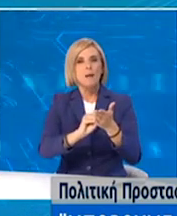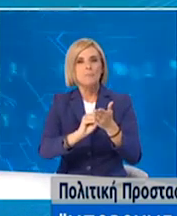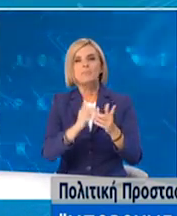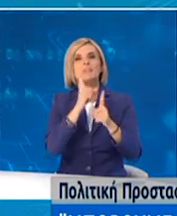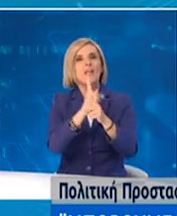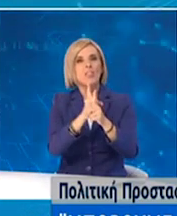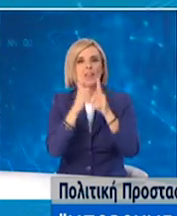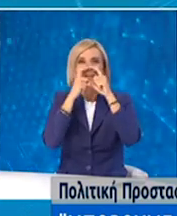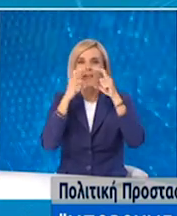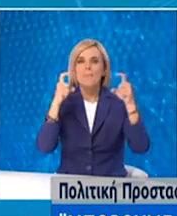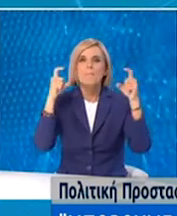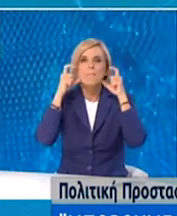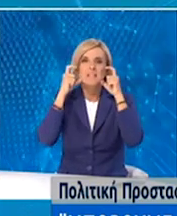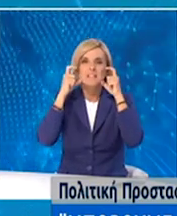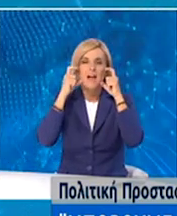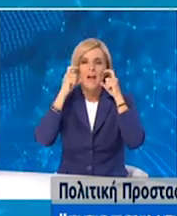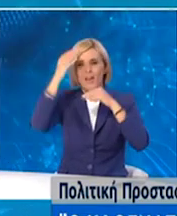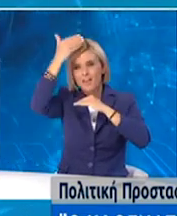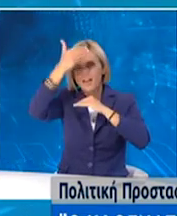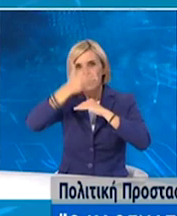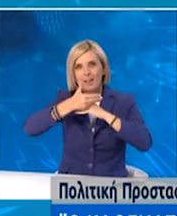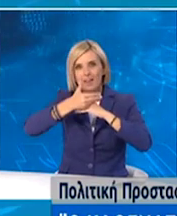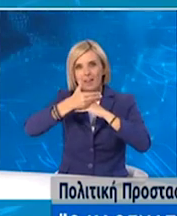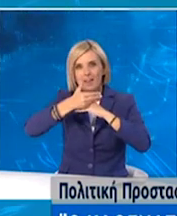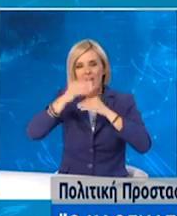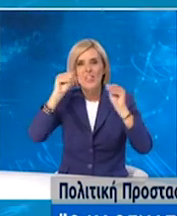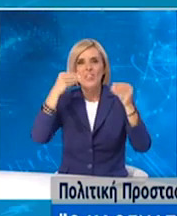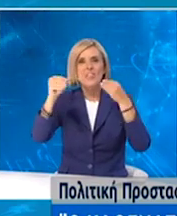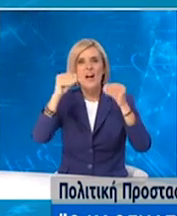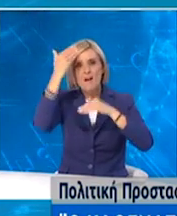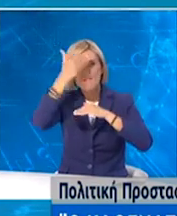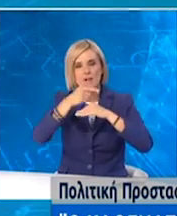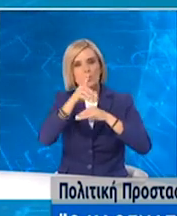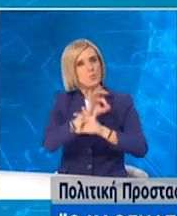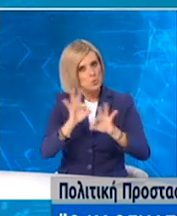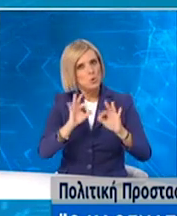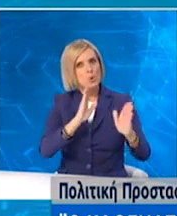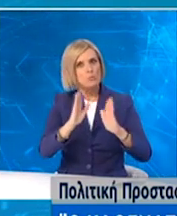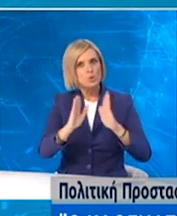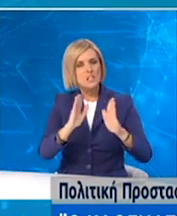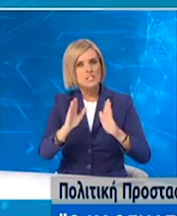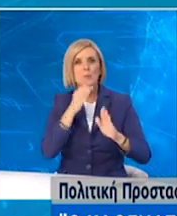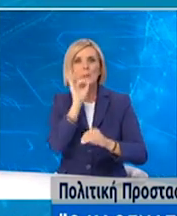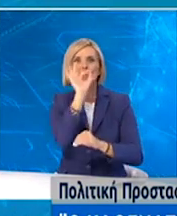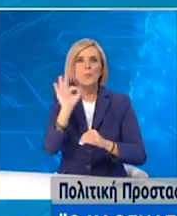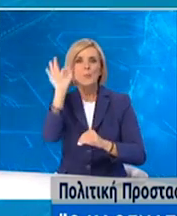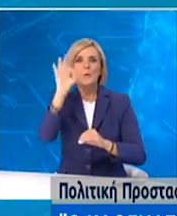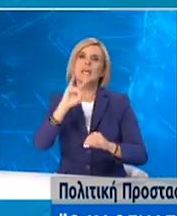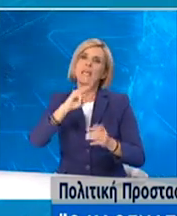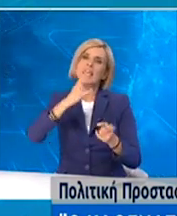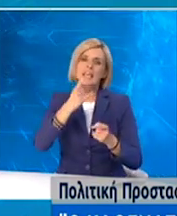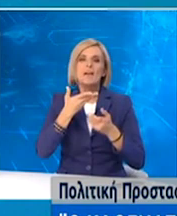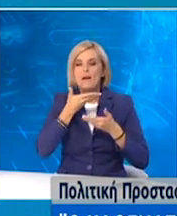που φορούν οι επαγγελματίες, κυρίως σε όλους τους κλάδους. Κατά πόσο είναι αξιόπιστες οι μάσκες αυτές που αφήνουν, που στερώνονται στο πηγούνι και